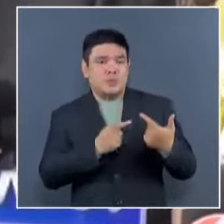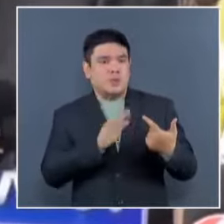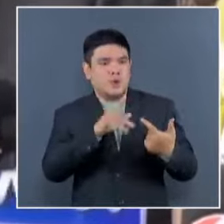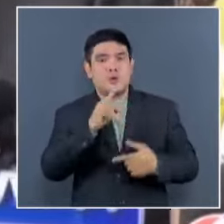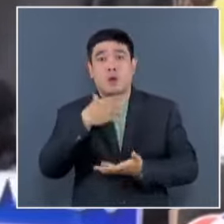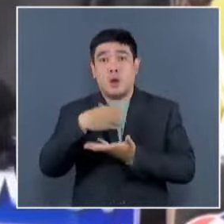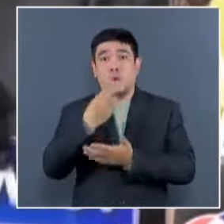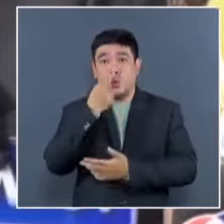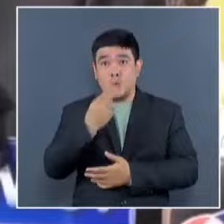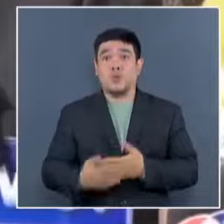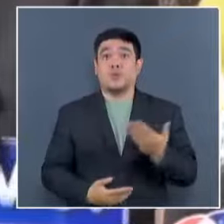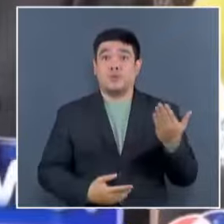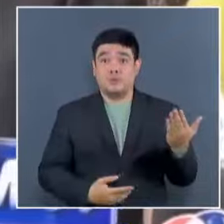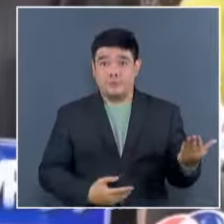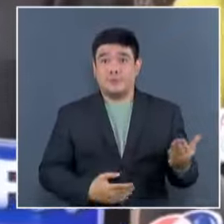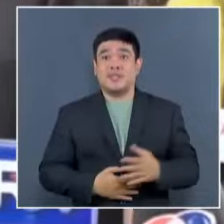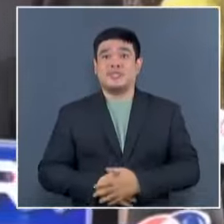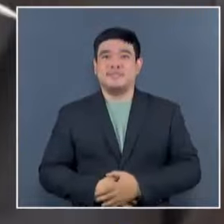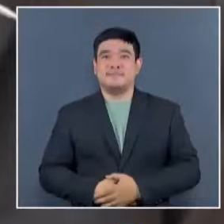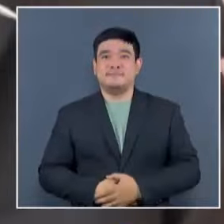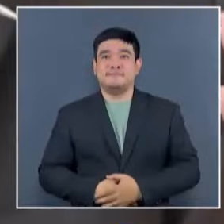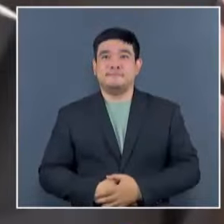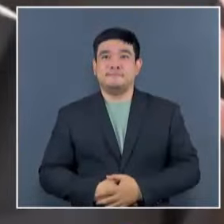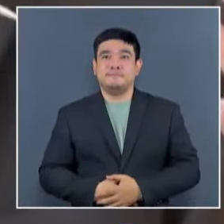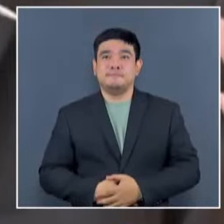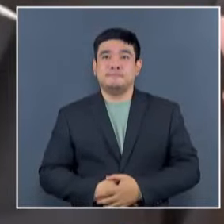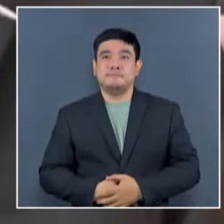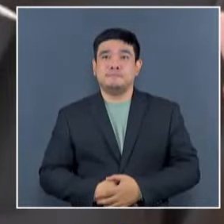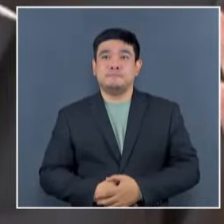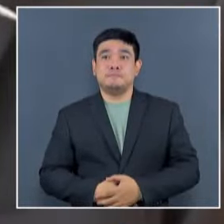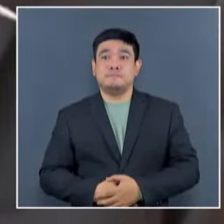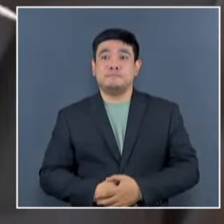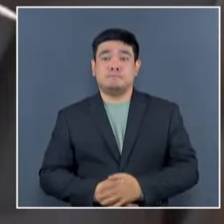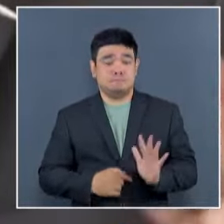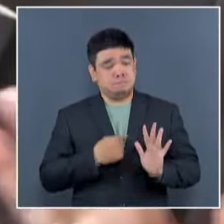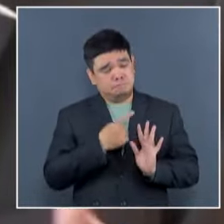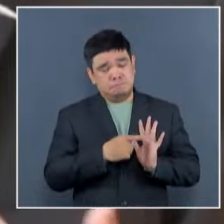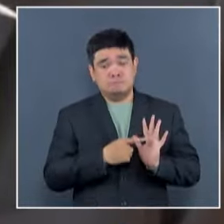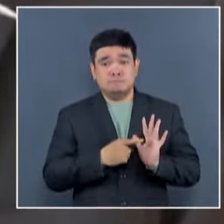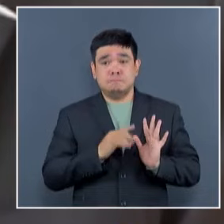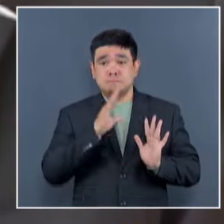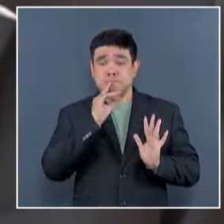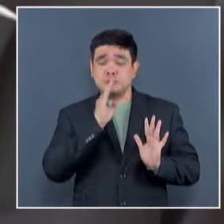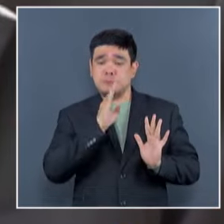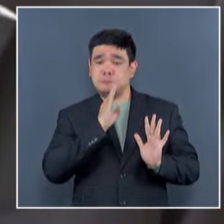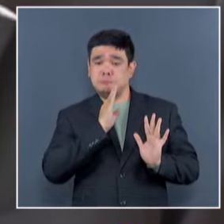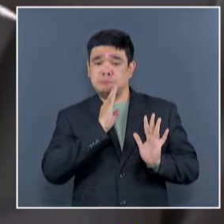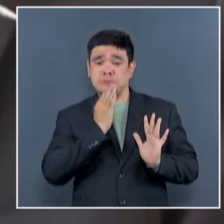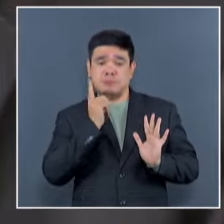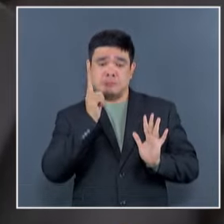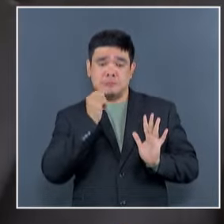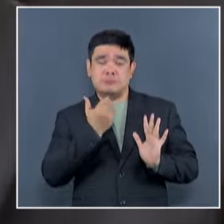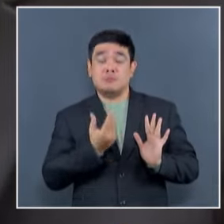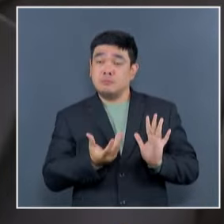องไปฟังบรรยากาศช่วงนี้จากทั้งคู่กันค่ะ 5คนใช่ไหมคะไม่มีใครกล้าพูดความจริงกับคุณ